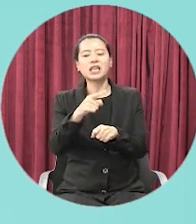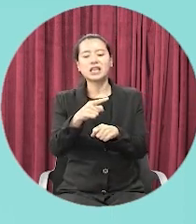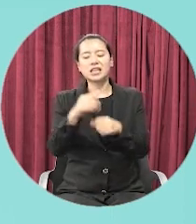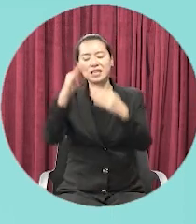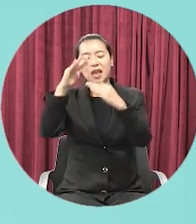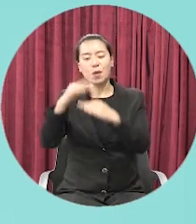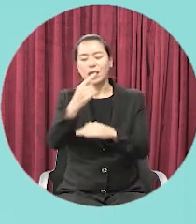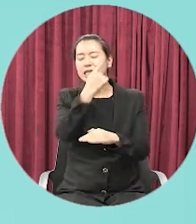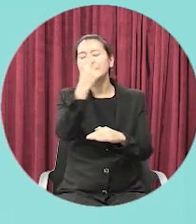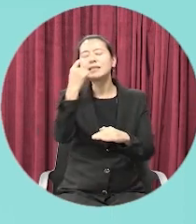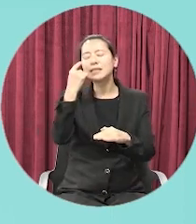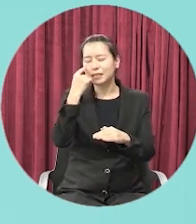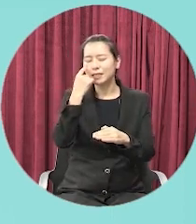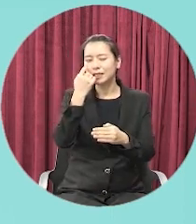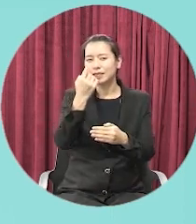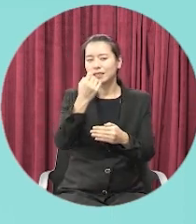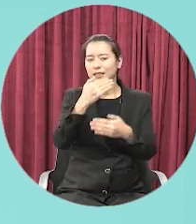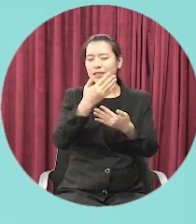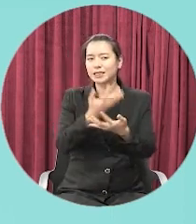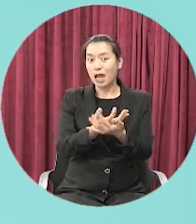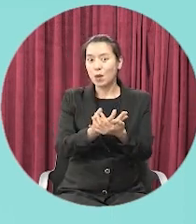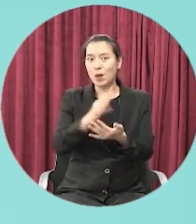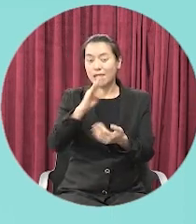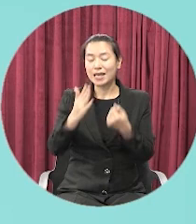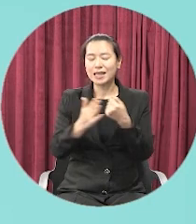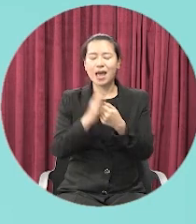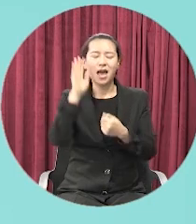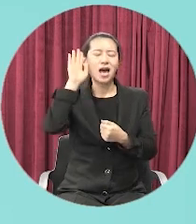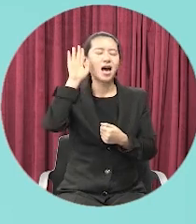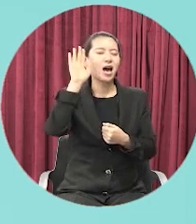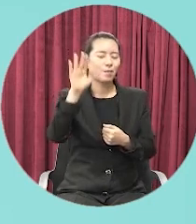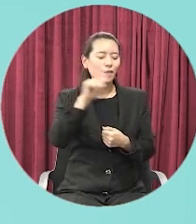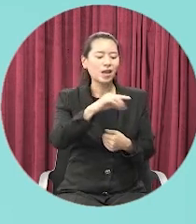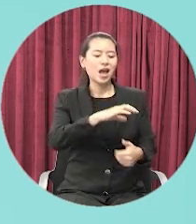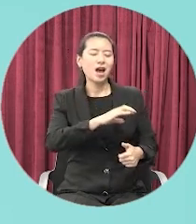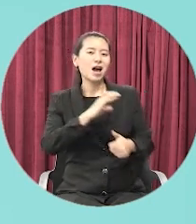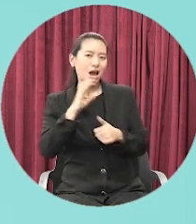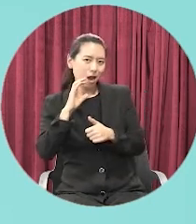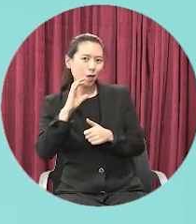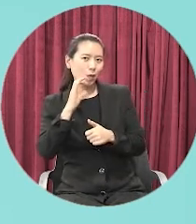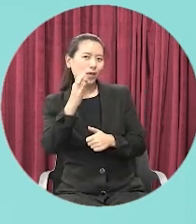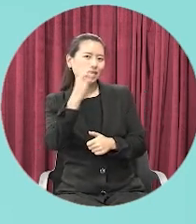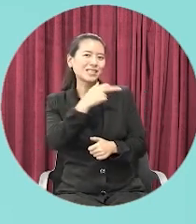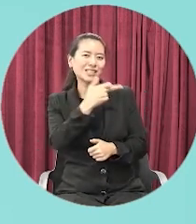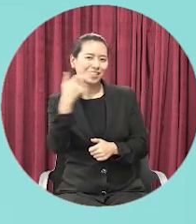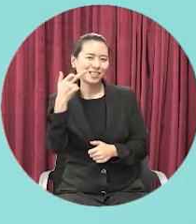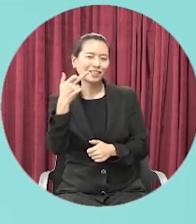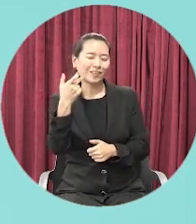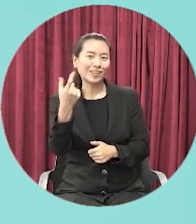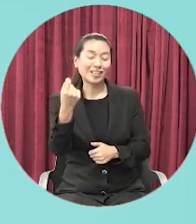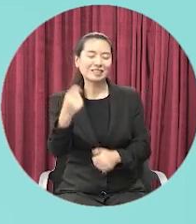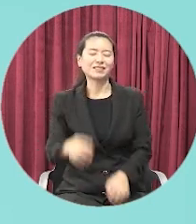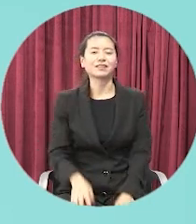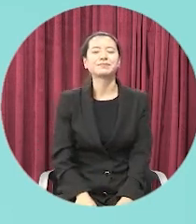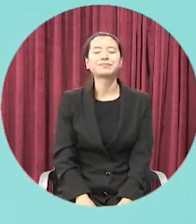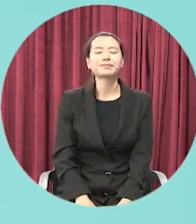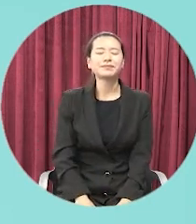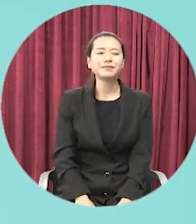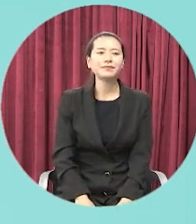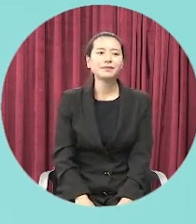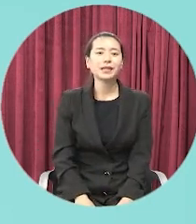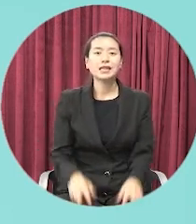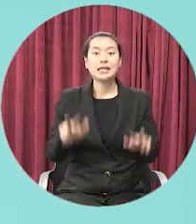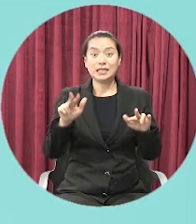연구에 대한 어떠한 나중에 그 연구에 활용 기대 효과를 가지셔도 될 것 같습니다 이렇게 그리고 이제